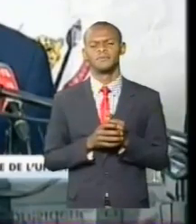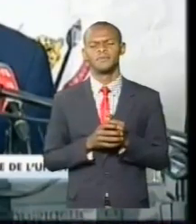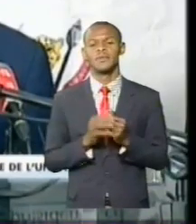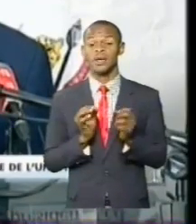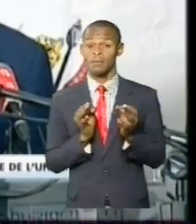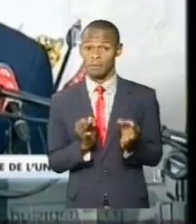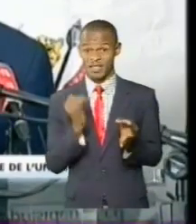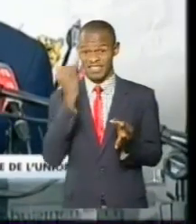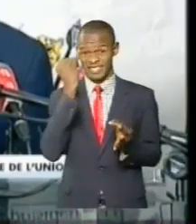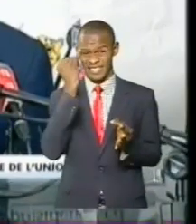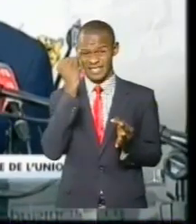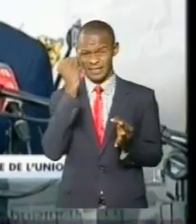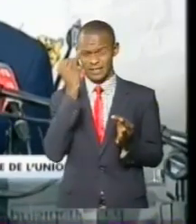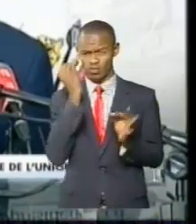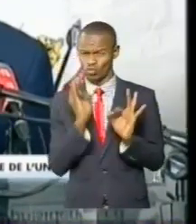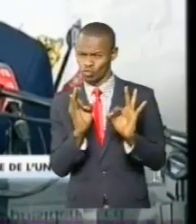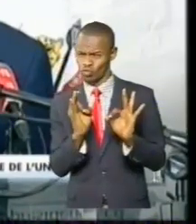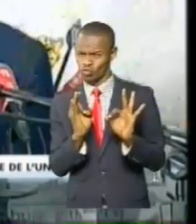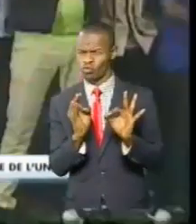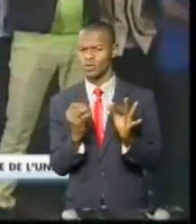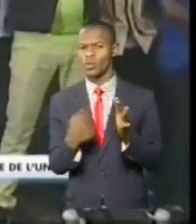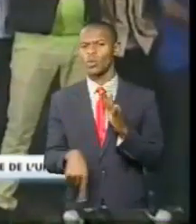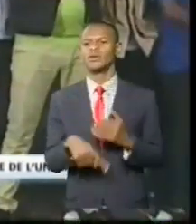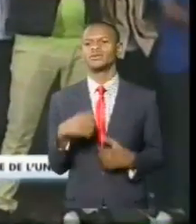les nouvelles figures.